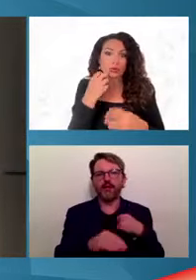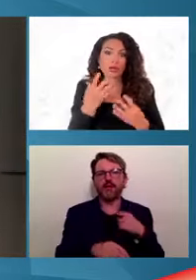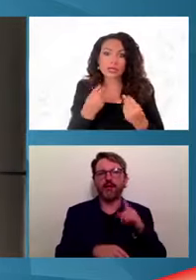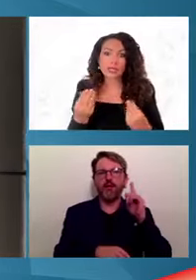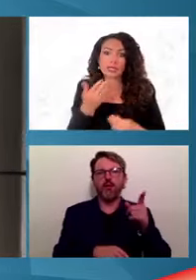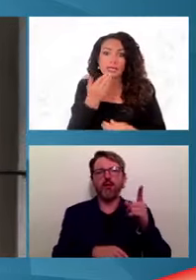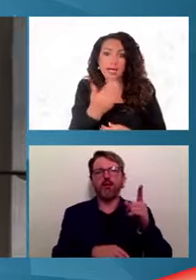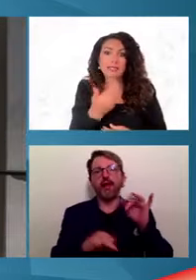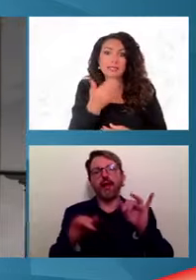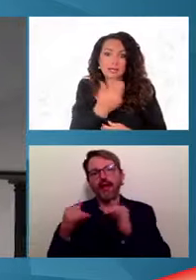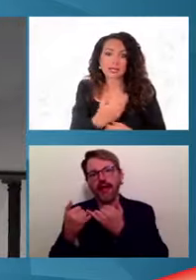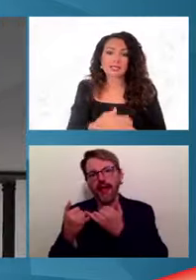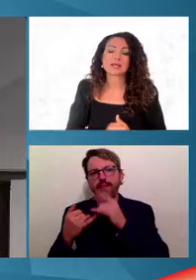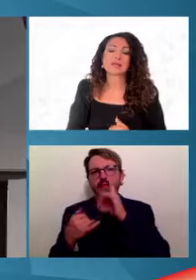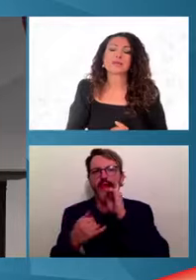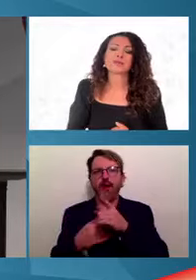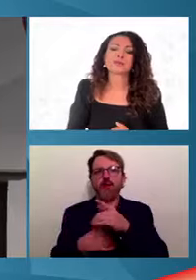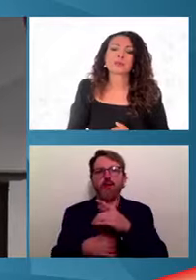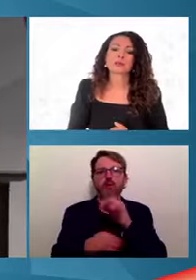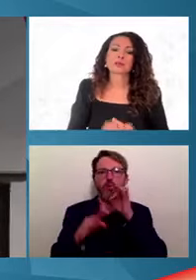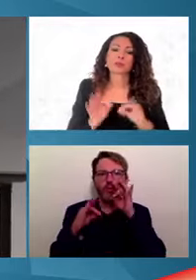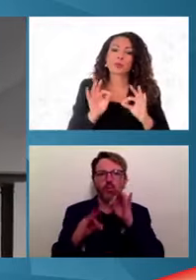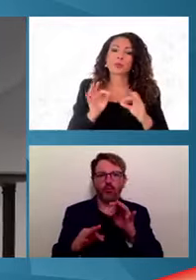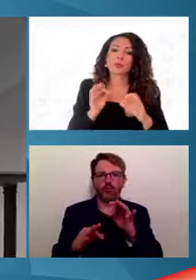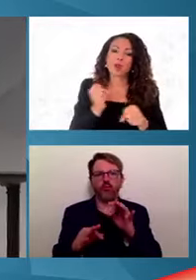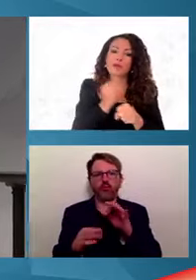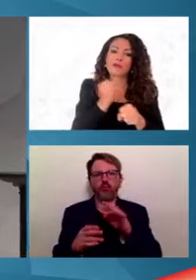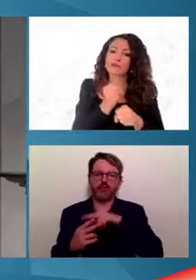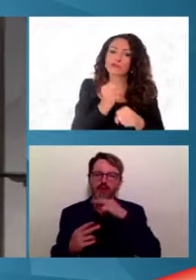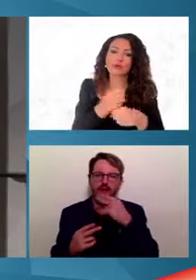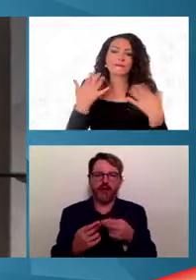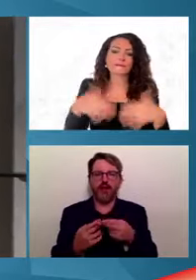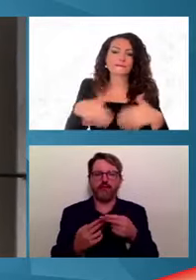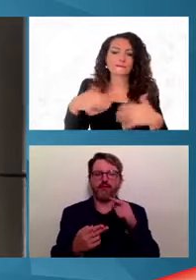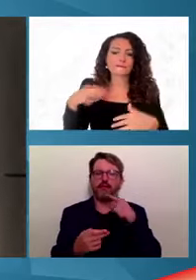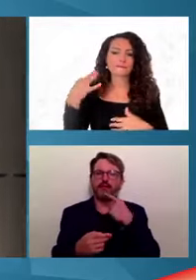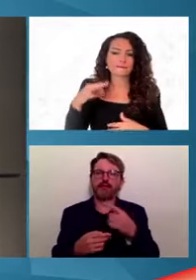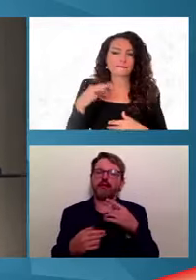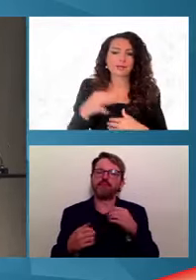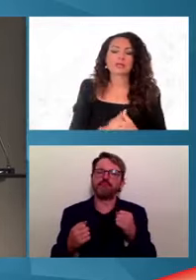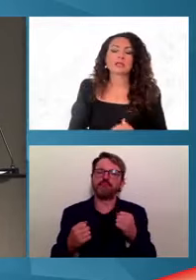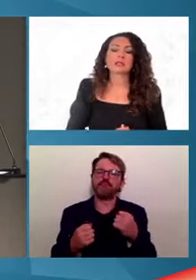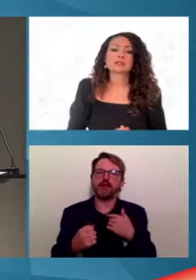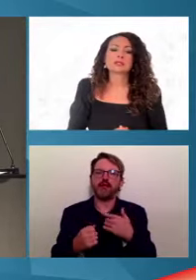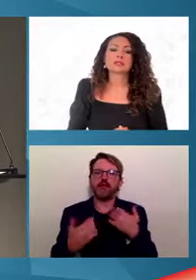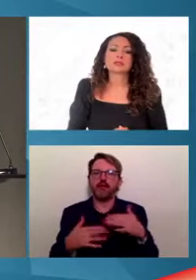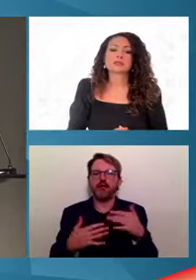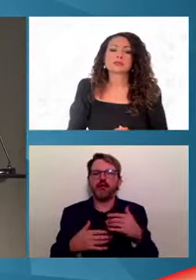è stato fatto veramente un ottimo lavoro. Per quanto riguarda la cultura,